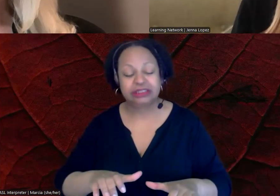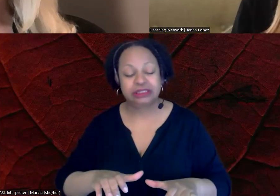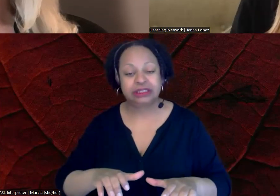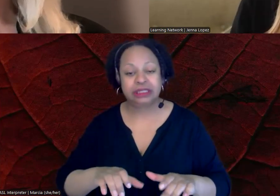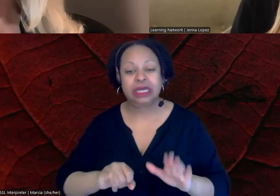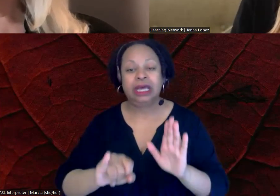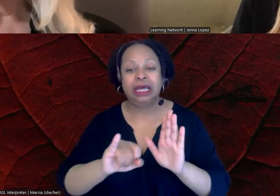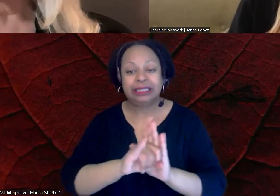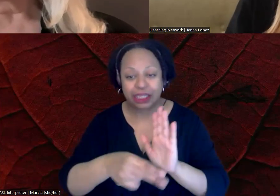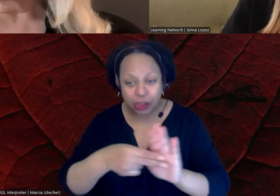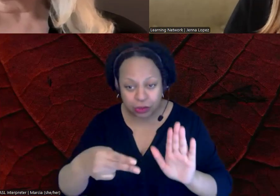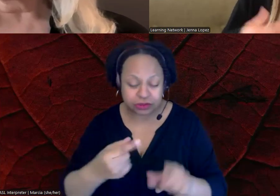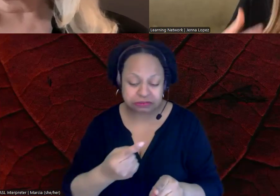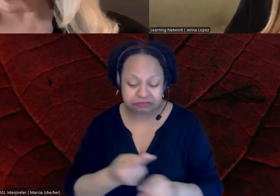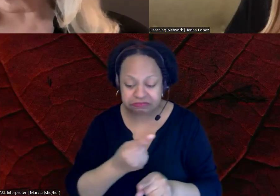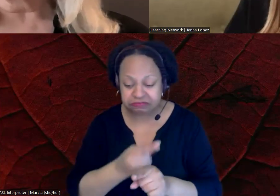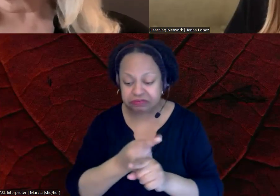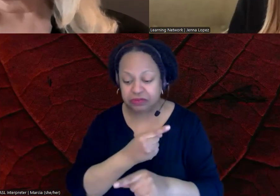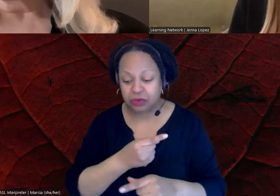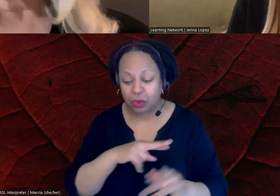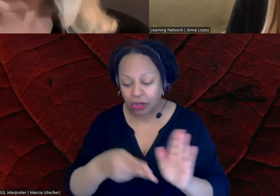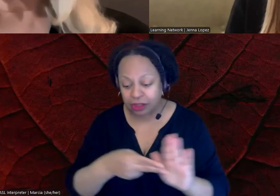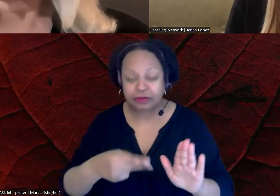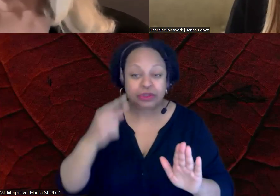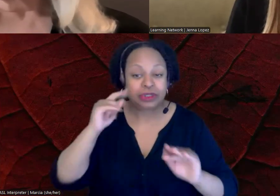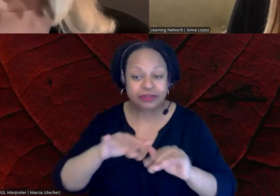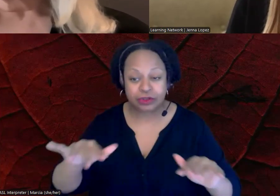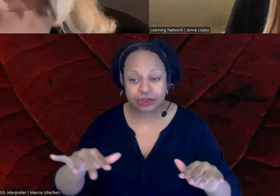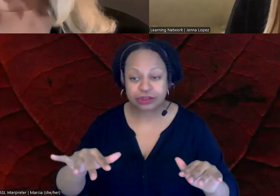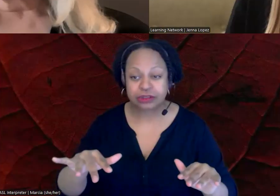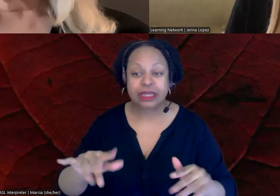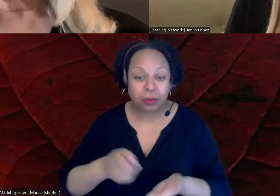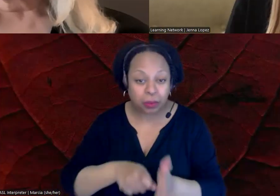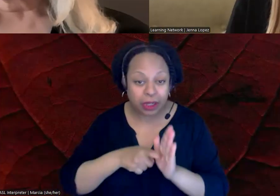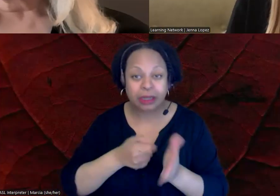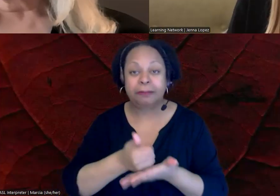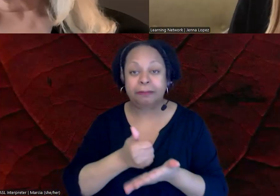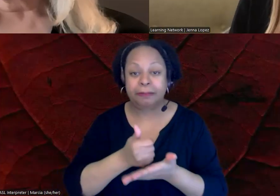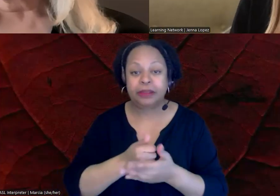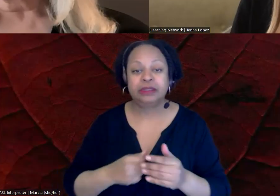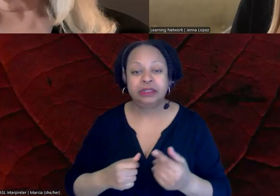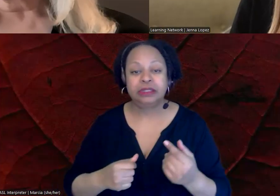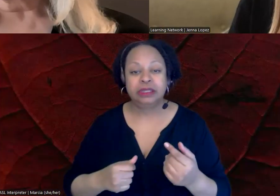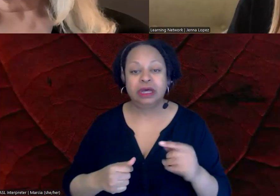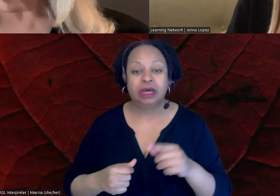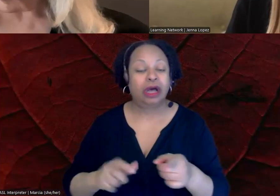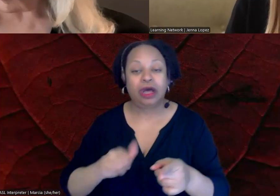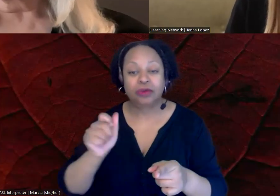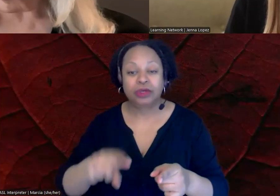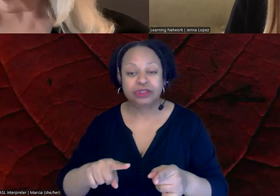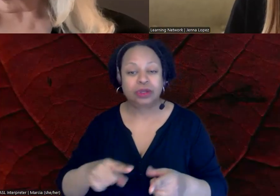Elles ont moins de chances de recevoir un diagnostic et elles vont se voir coller l'étiquette d'être